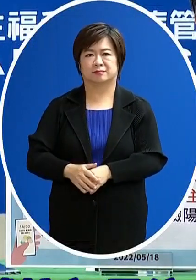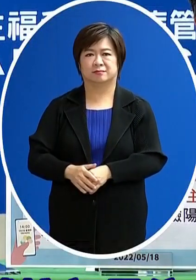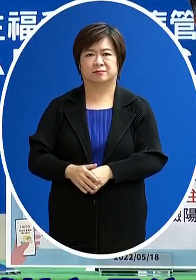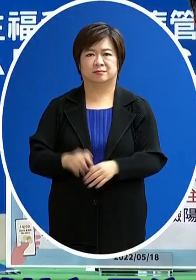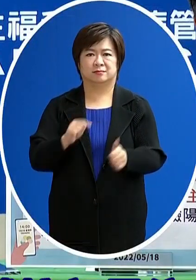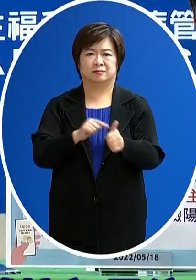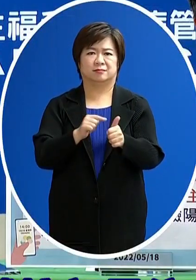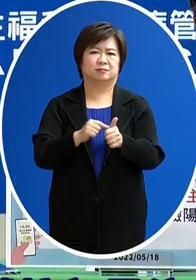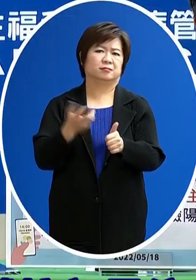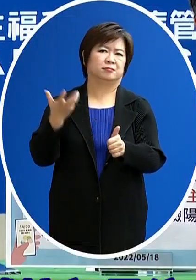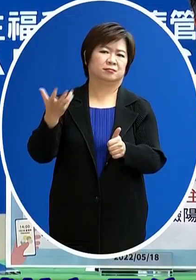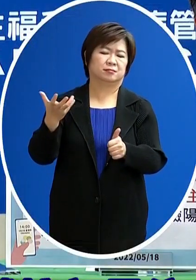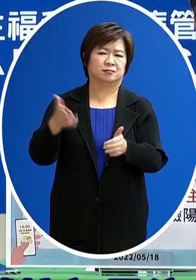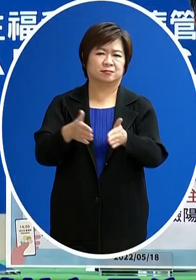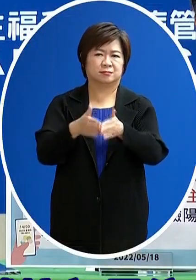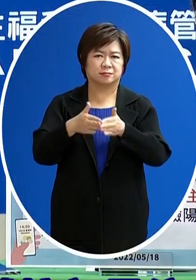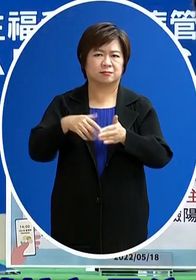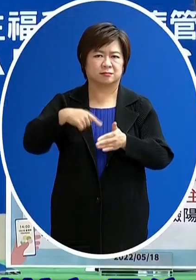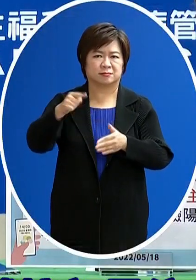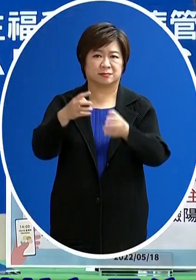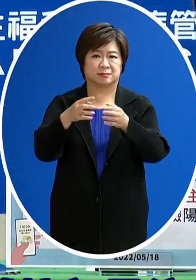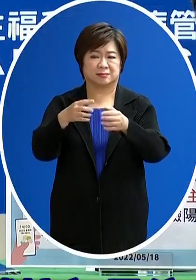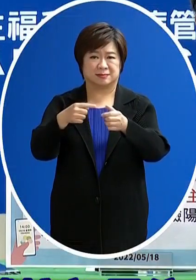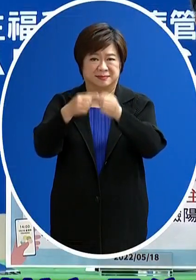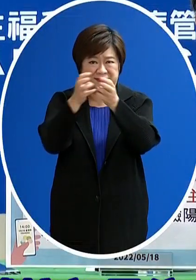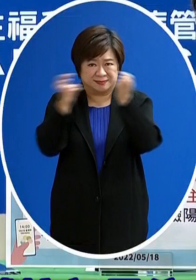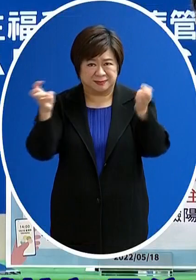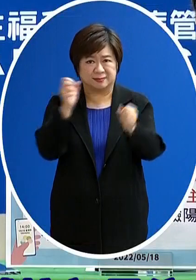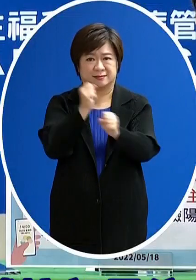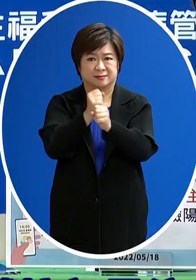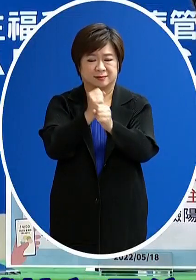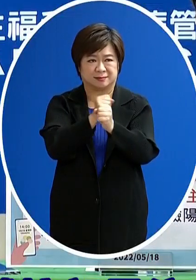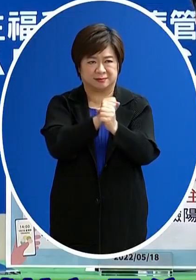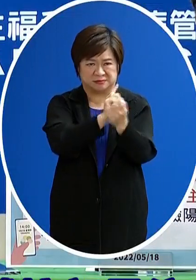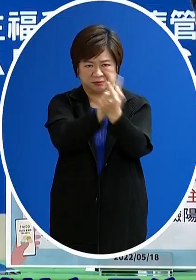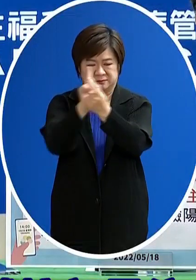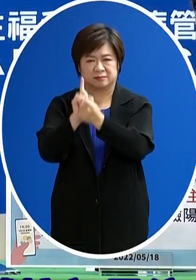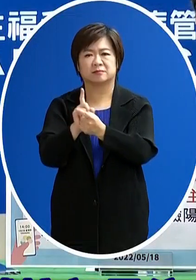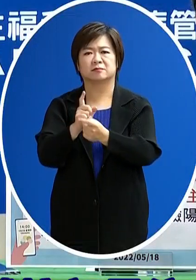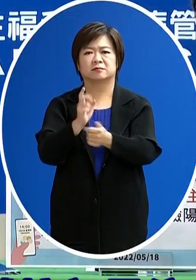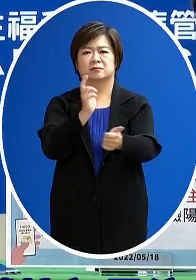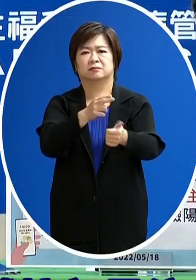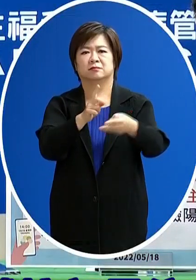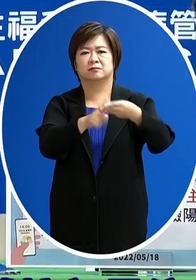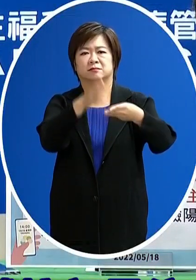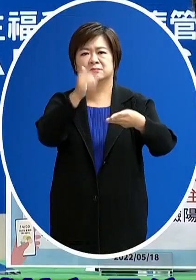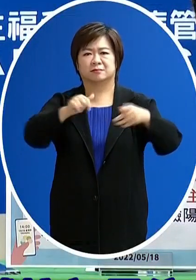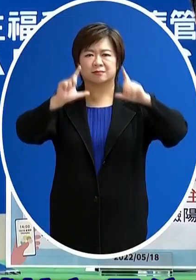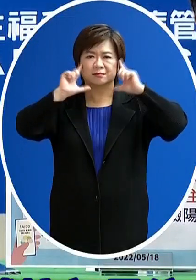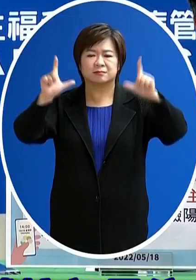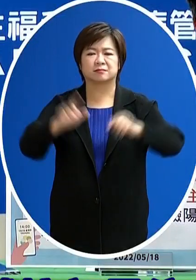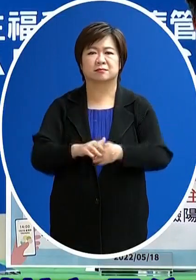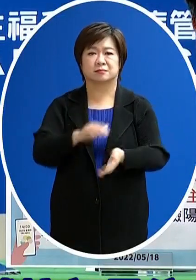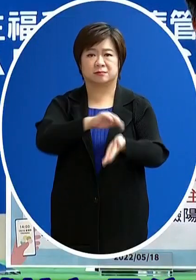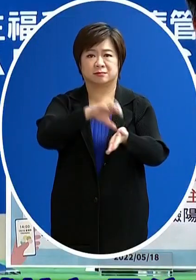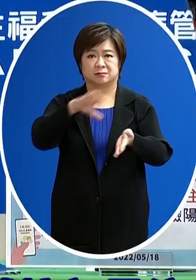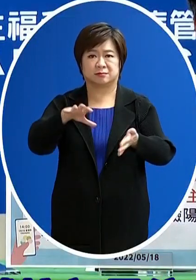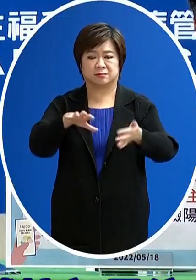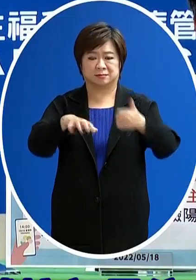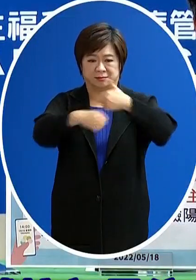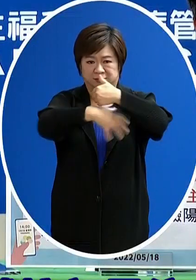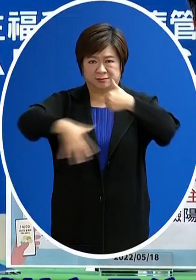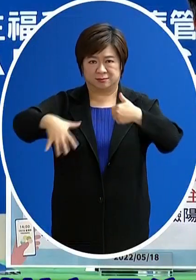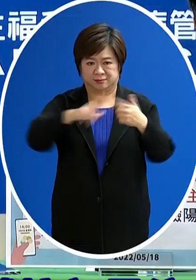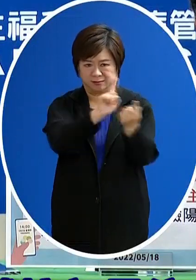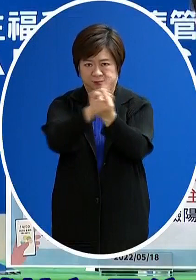的，我们大概需要到第一线工作的时候，可能都是要拜托王执行长。因为他在医院的管理里面，而